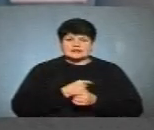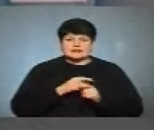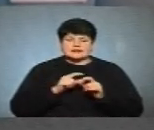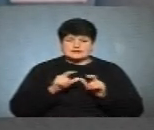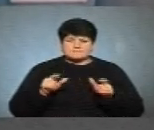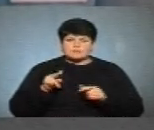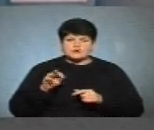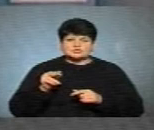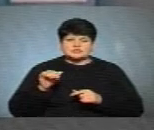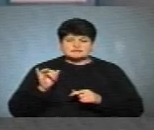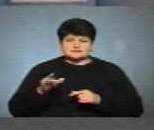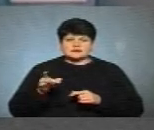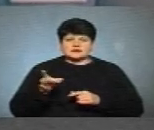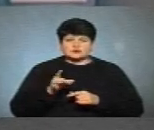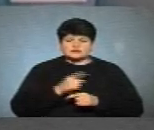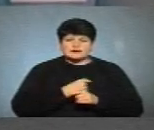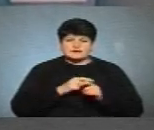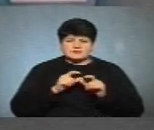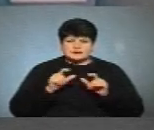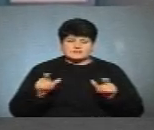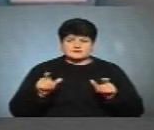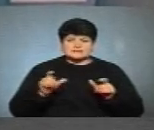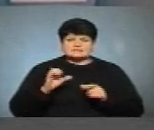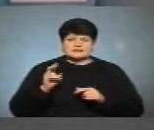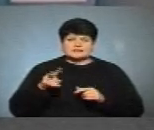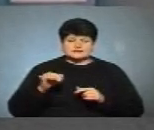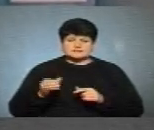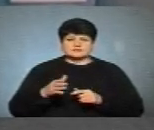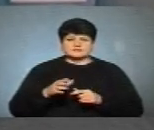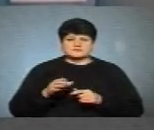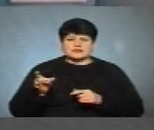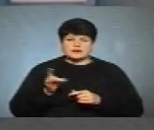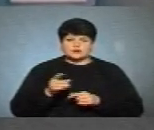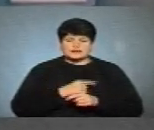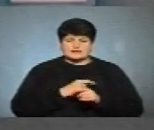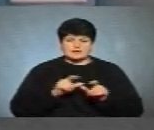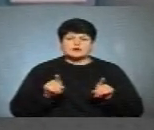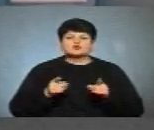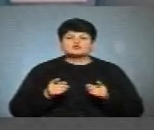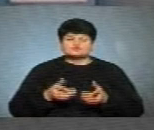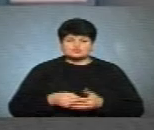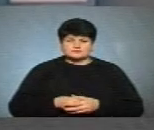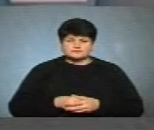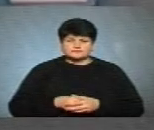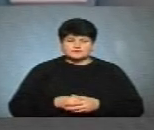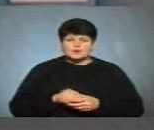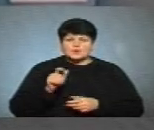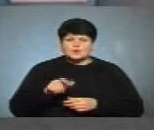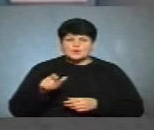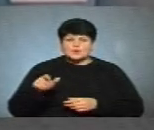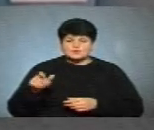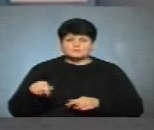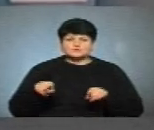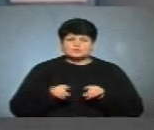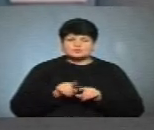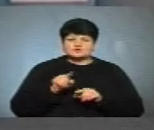лікарня, Почаївська районна комунальна лікарня і Скалицька комунальна районна лікарня. Чому відбувається? Людям, тому що